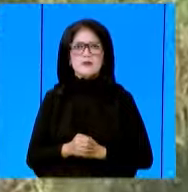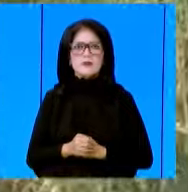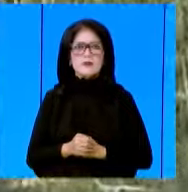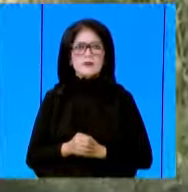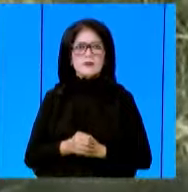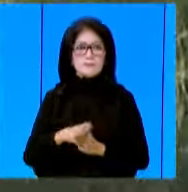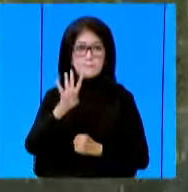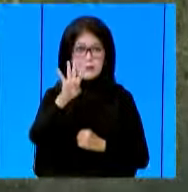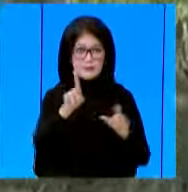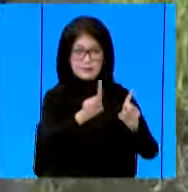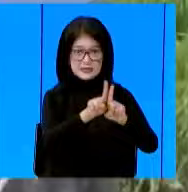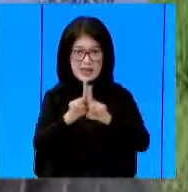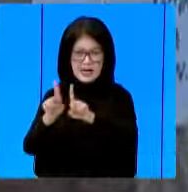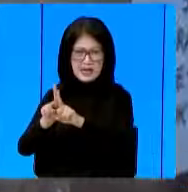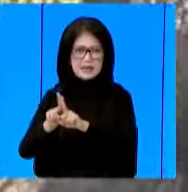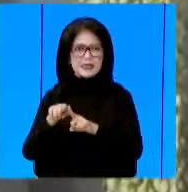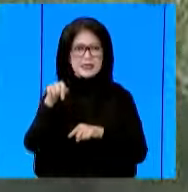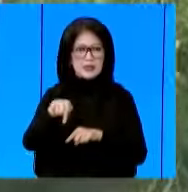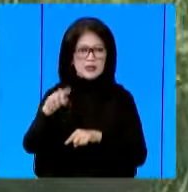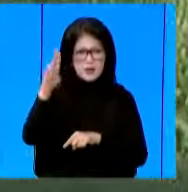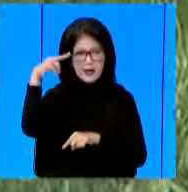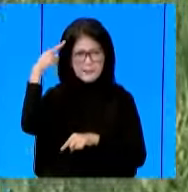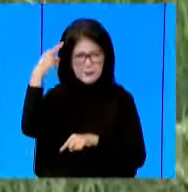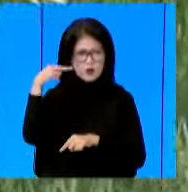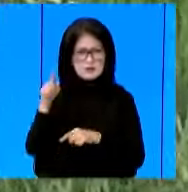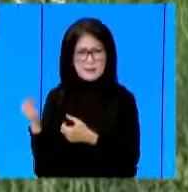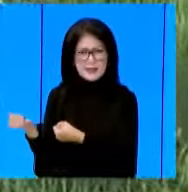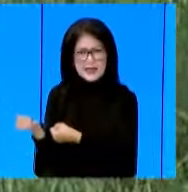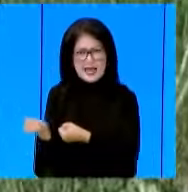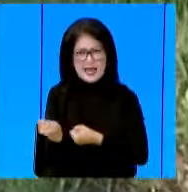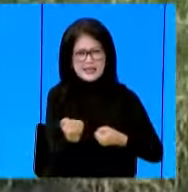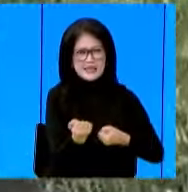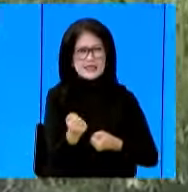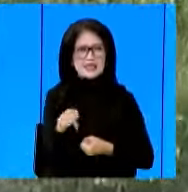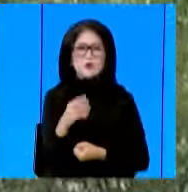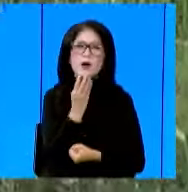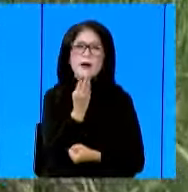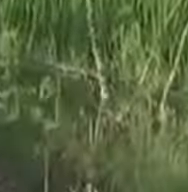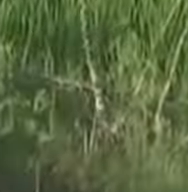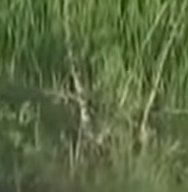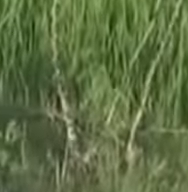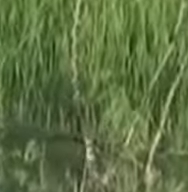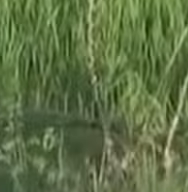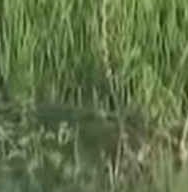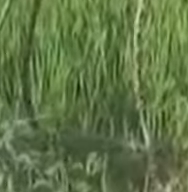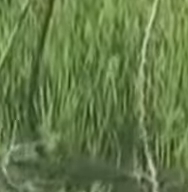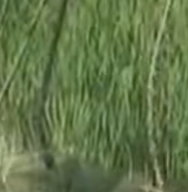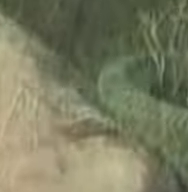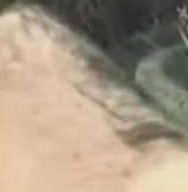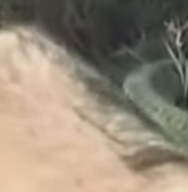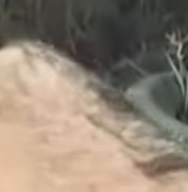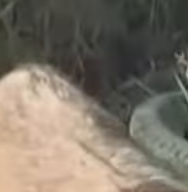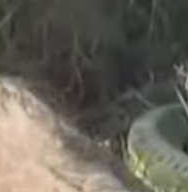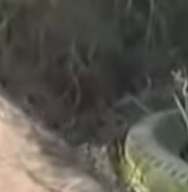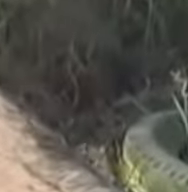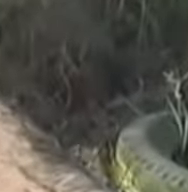Empat pasangan pengantin ini rela sedikit repot menuntun beberapa kambing yang akan dijadikan seserahan pernikahan mereka.